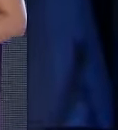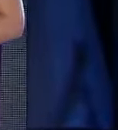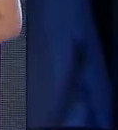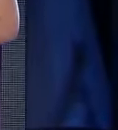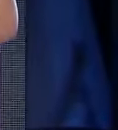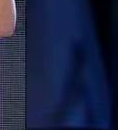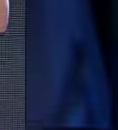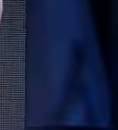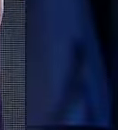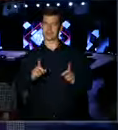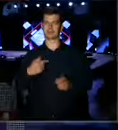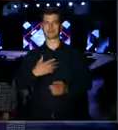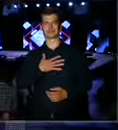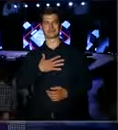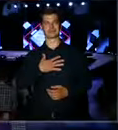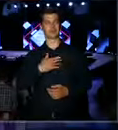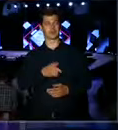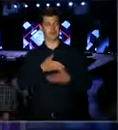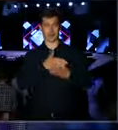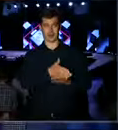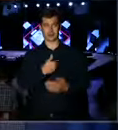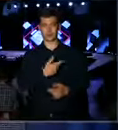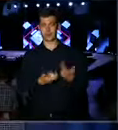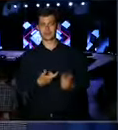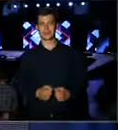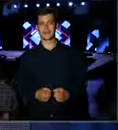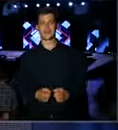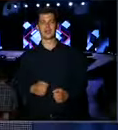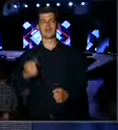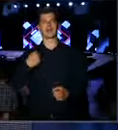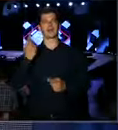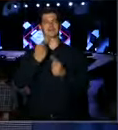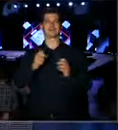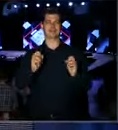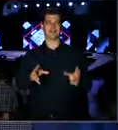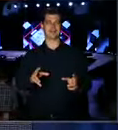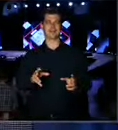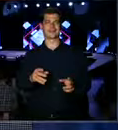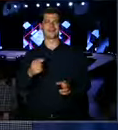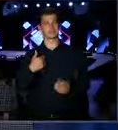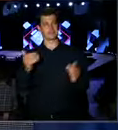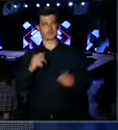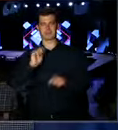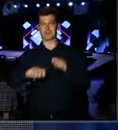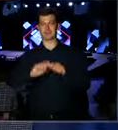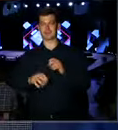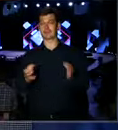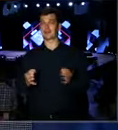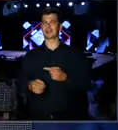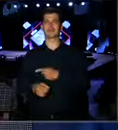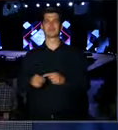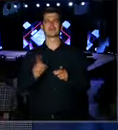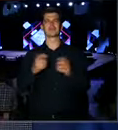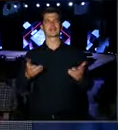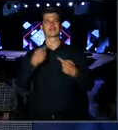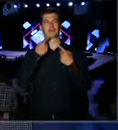Czy jesteś doradczynią kobiet? Uważam, że jestem. Można to sprawdzić. Chciałam powiedzieć,